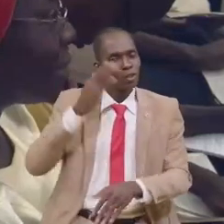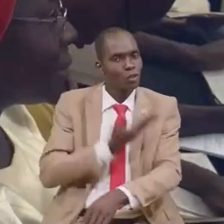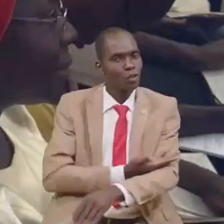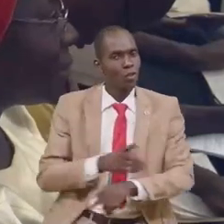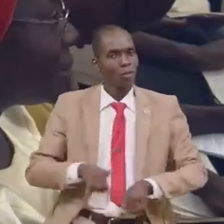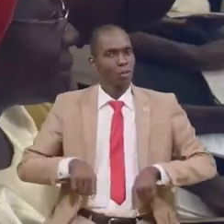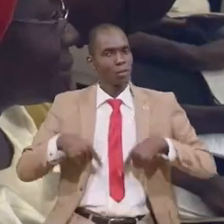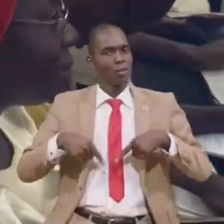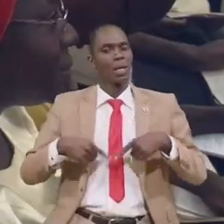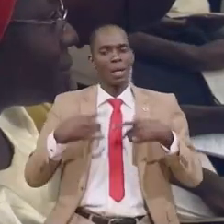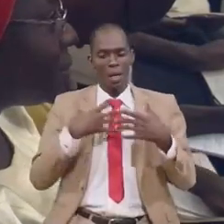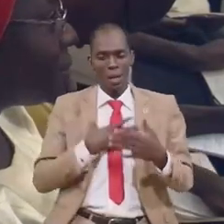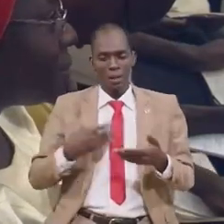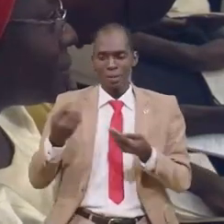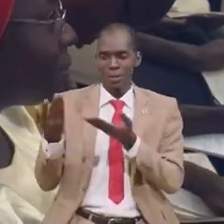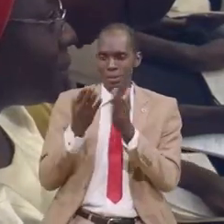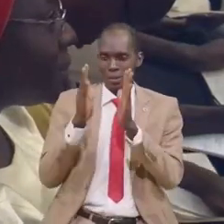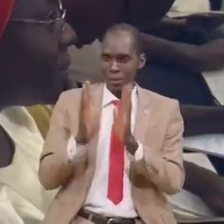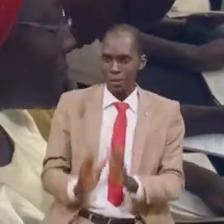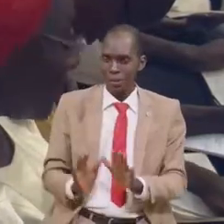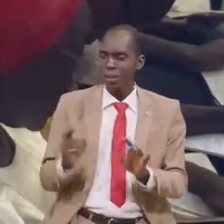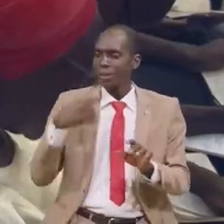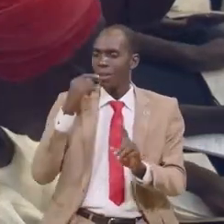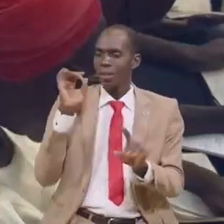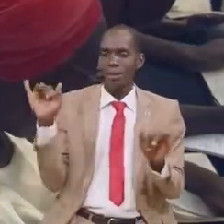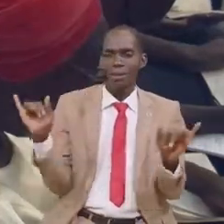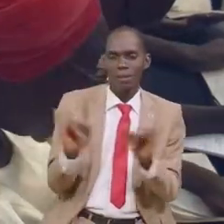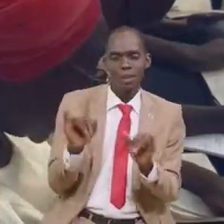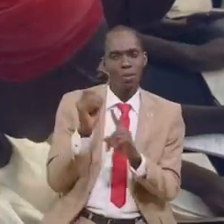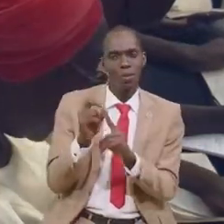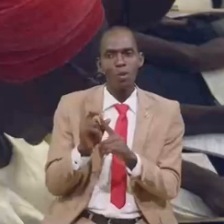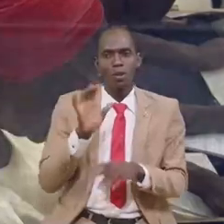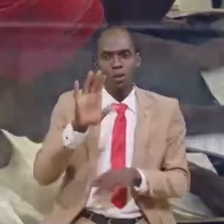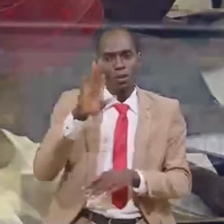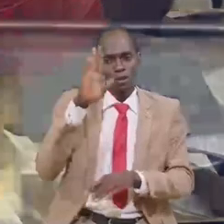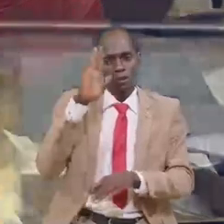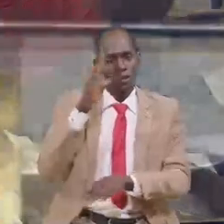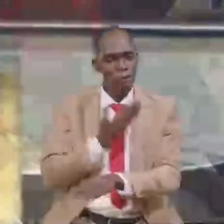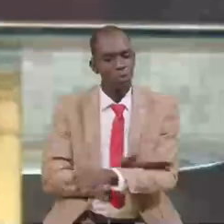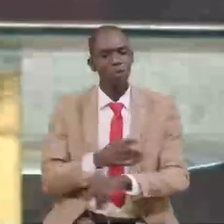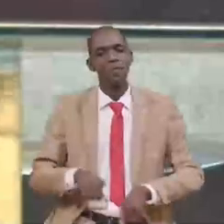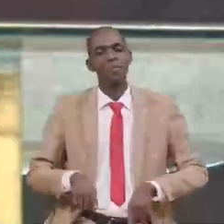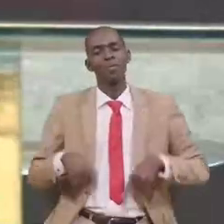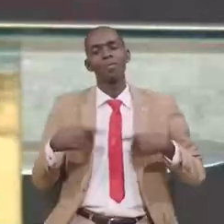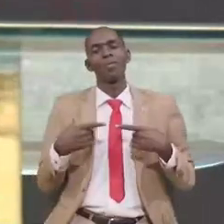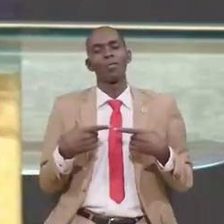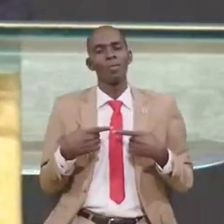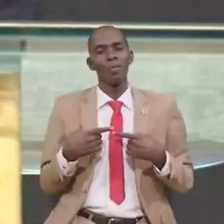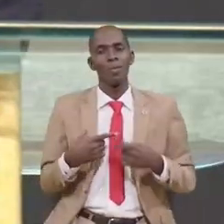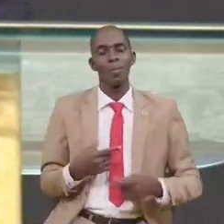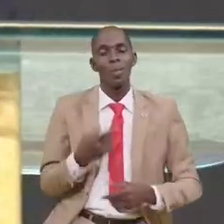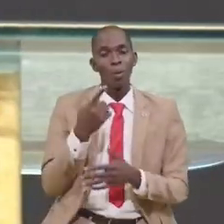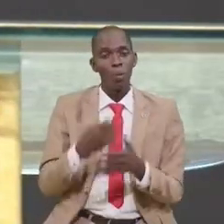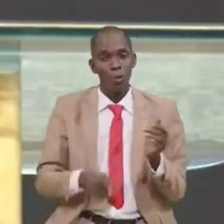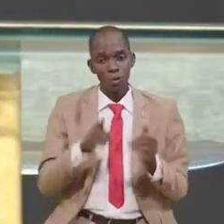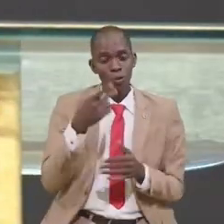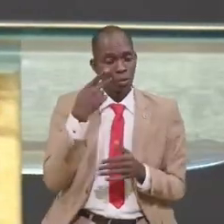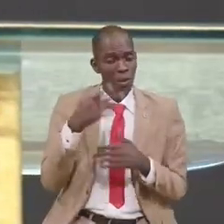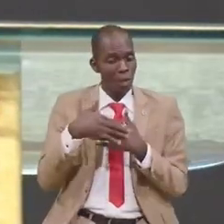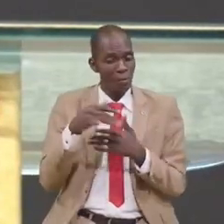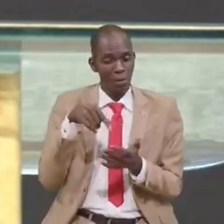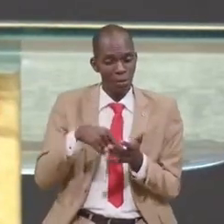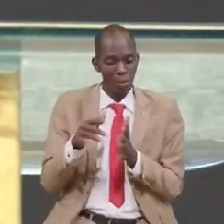vit !» Qu'est-ce que les serviteurs lui ont dit ?« Ton enfant vit !» Ce que vous verrez après